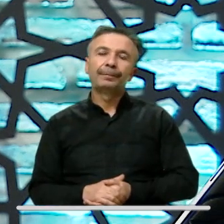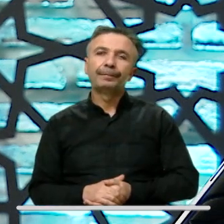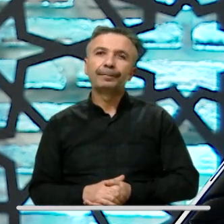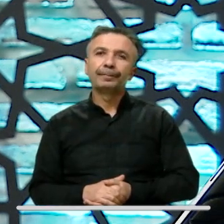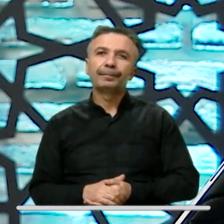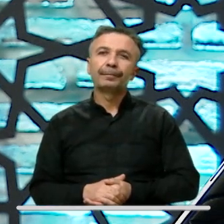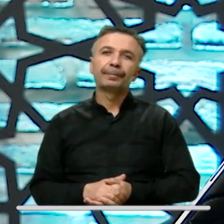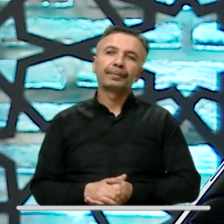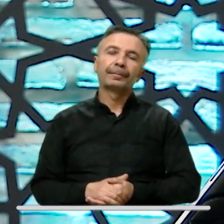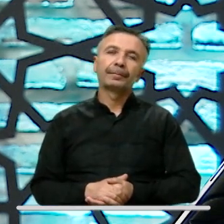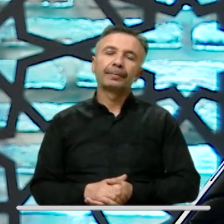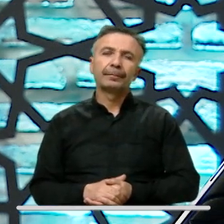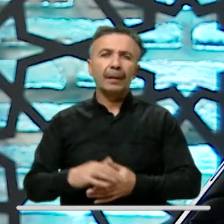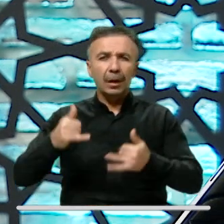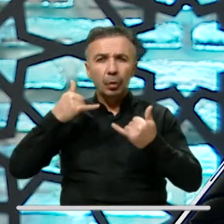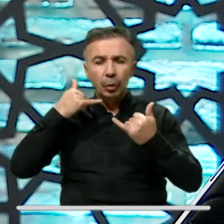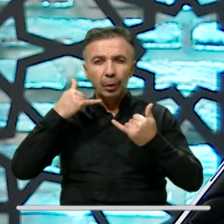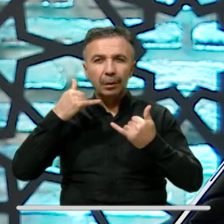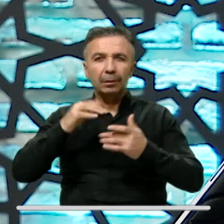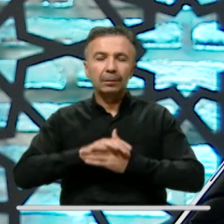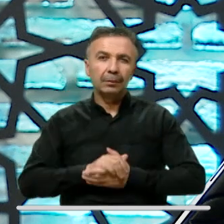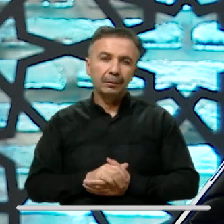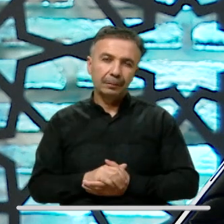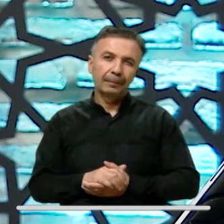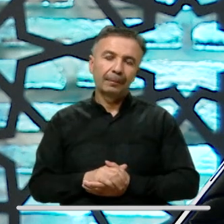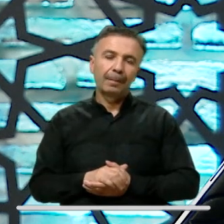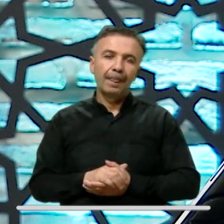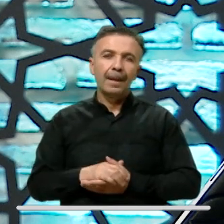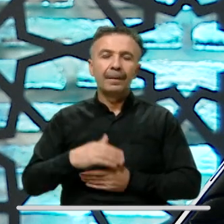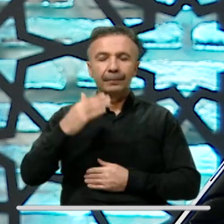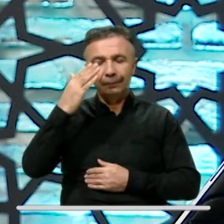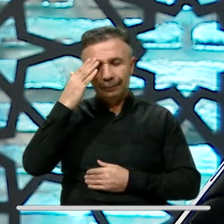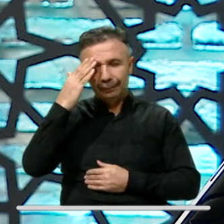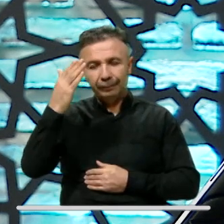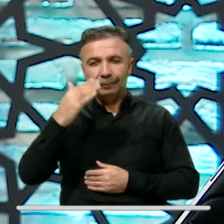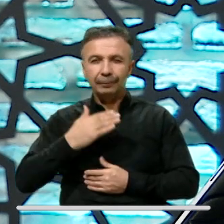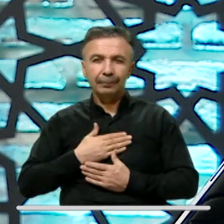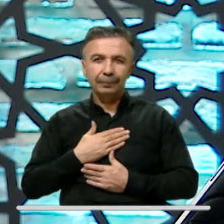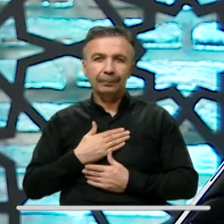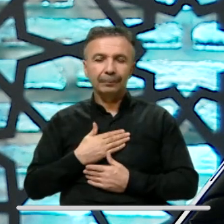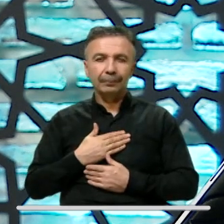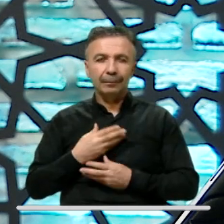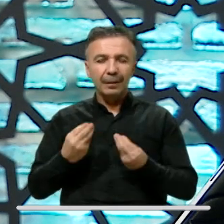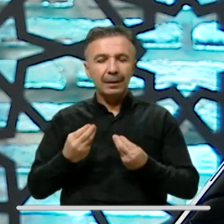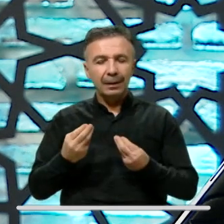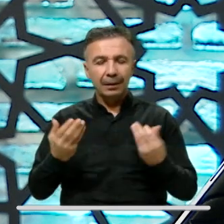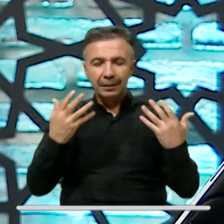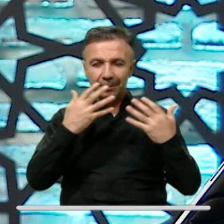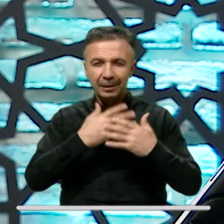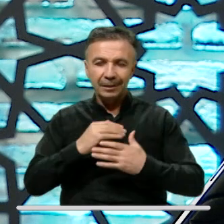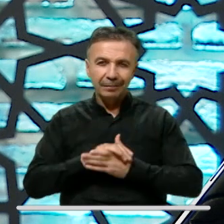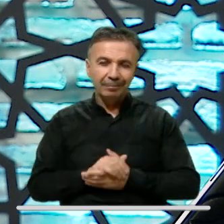Alo. Alo. Buyurun Yunus Bey. Selamun aleyküm. Aleyküm hocam, iyi selam. Akşamlar, iyi yayınlar. Sağ olun, hayırlı